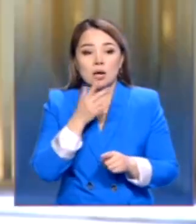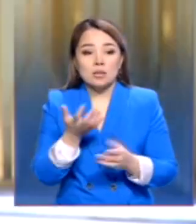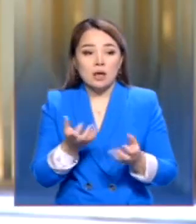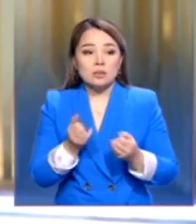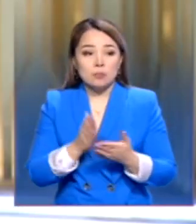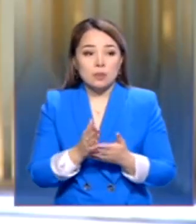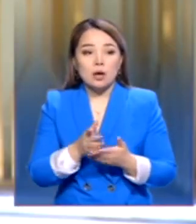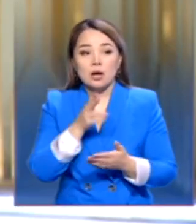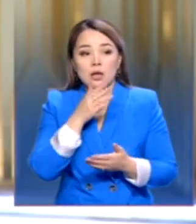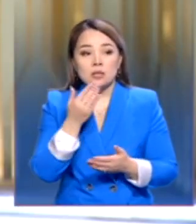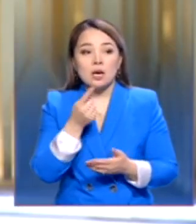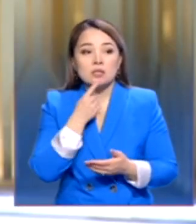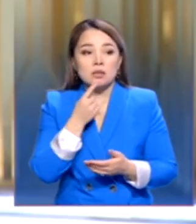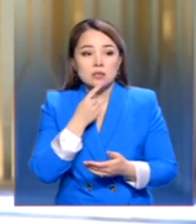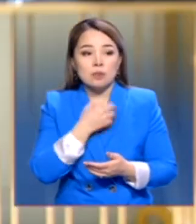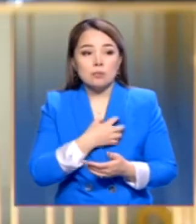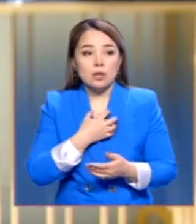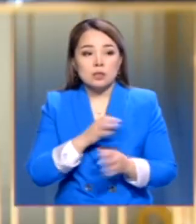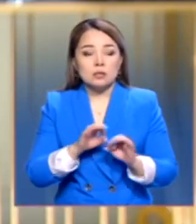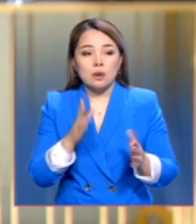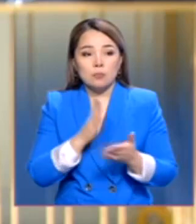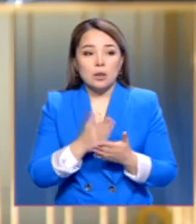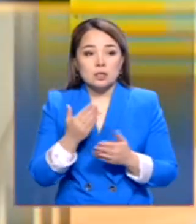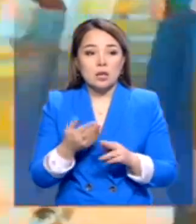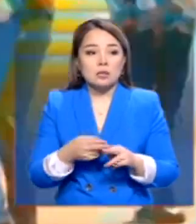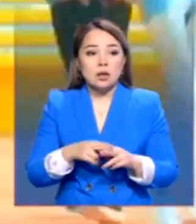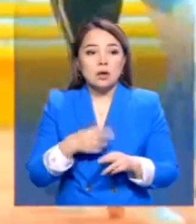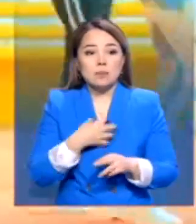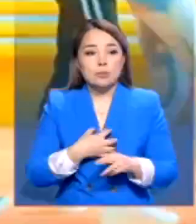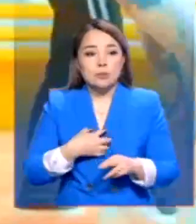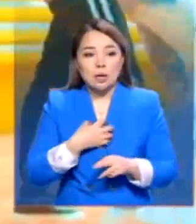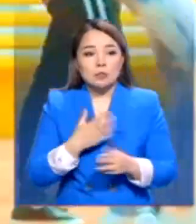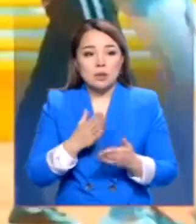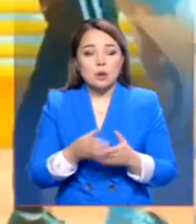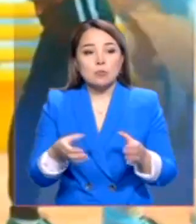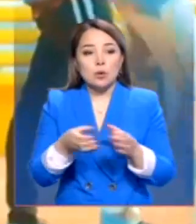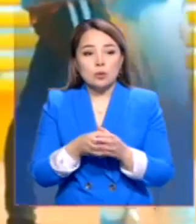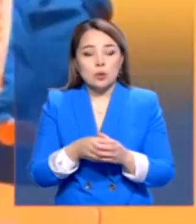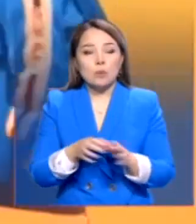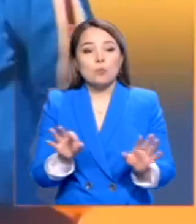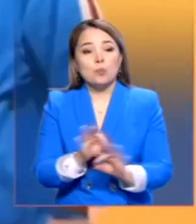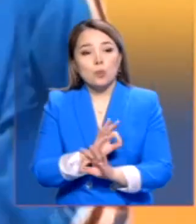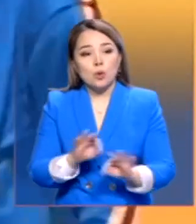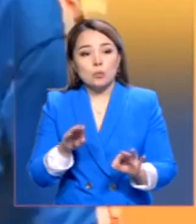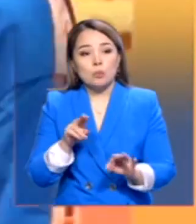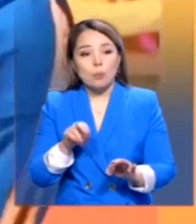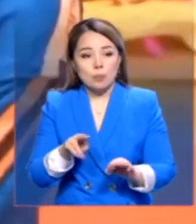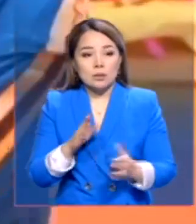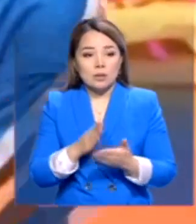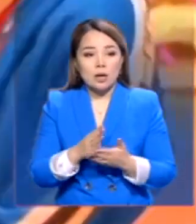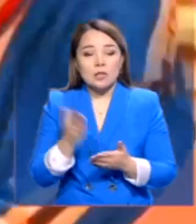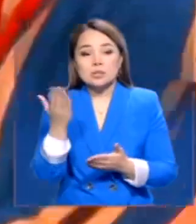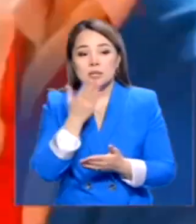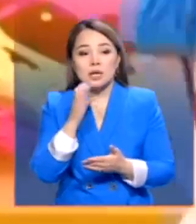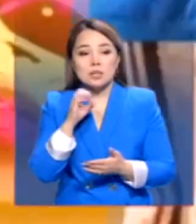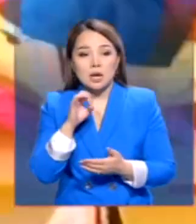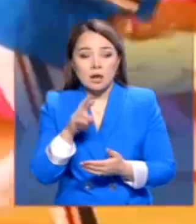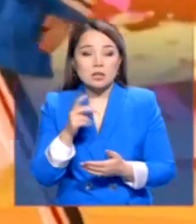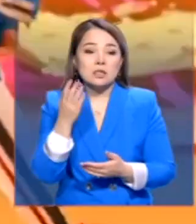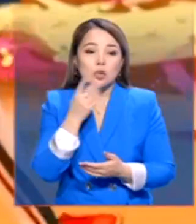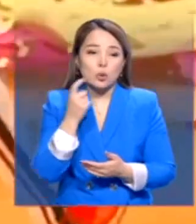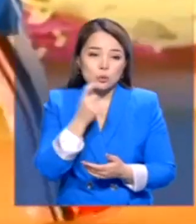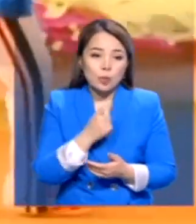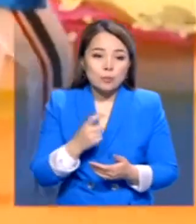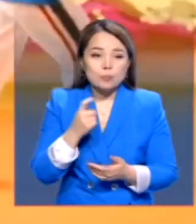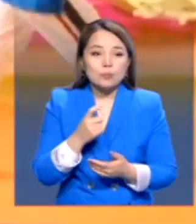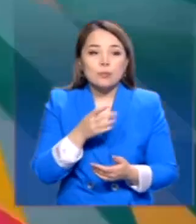ең басты кәріс тіліне негізделген. Олар ең негізгі болып, мысалы үшін поп-музыканы алатын болайық, немесе сериалдарды, фильмдерді,